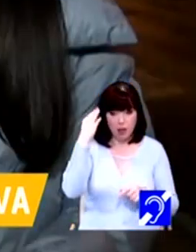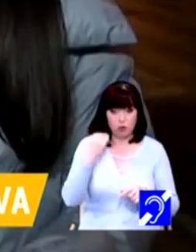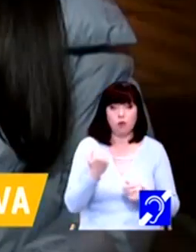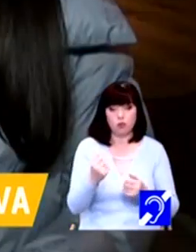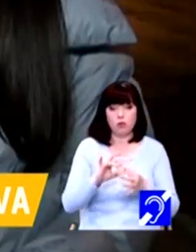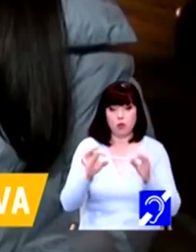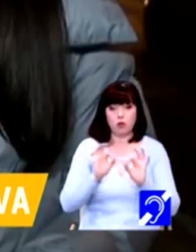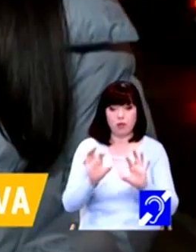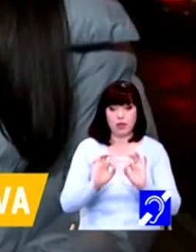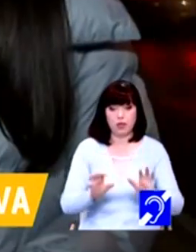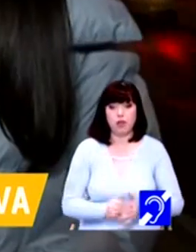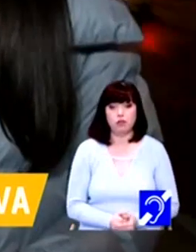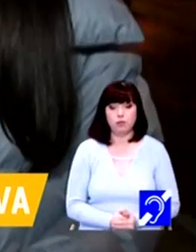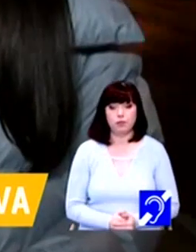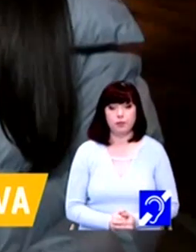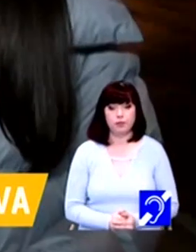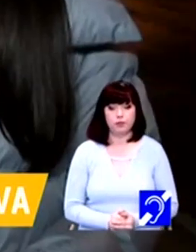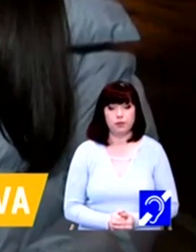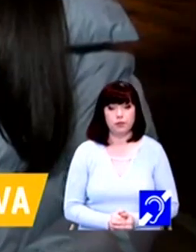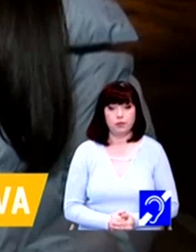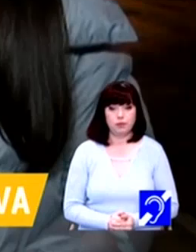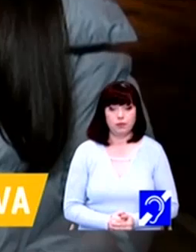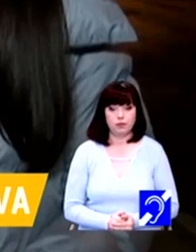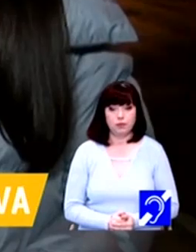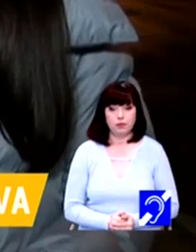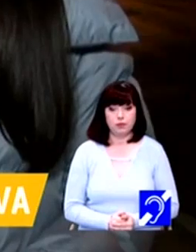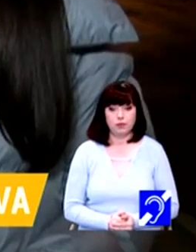Maria Timofti. Maria, bună seara, te ascultăm!